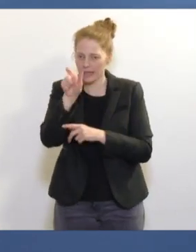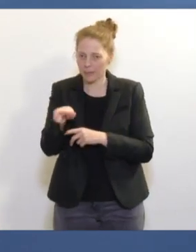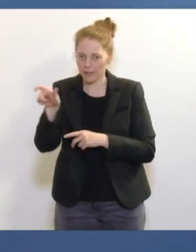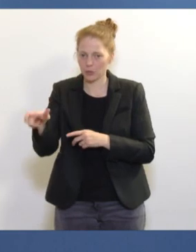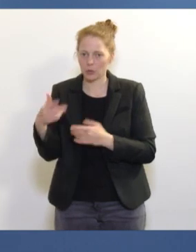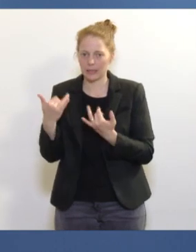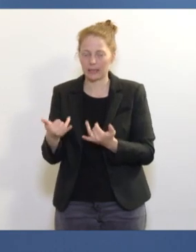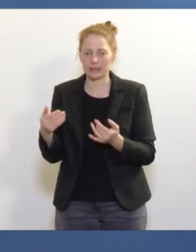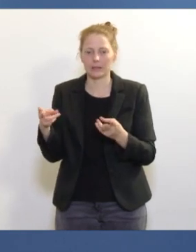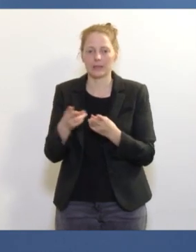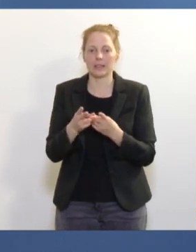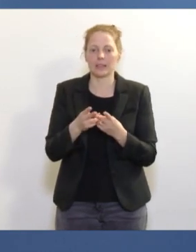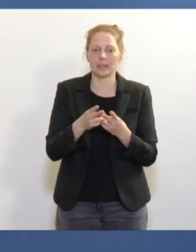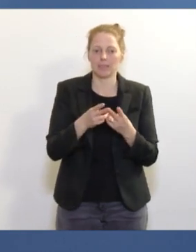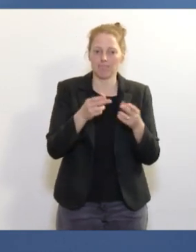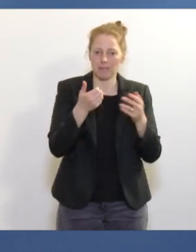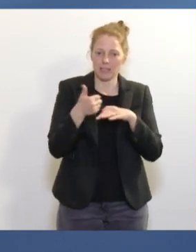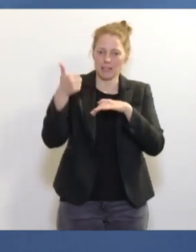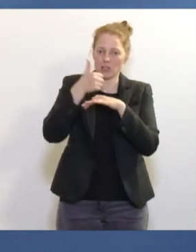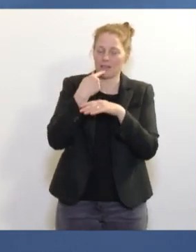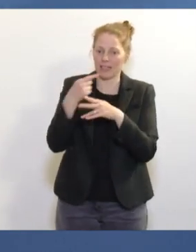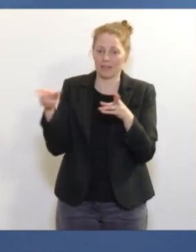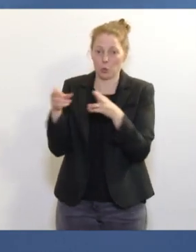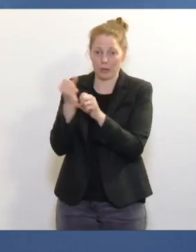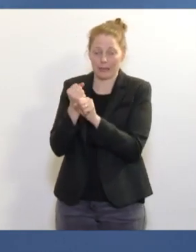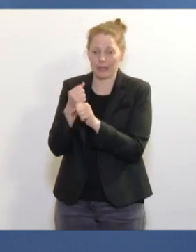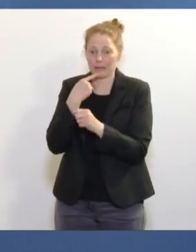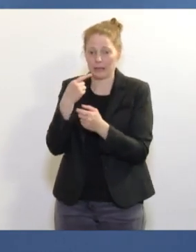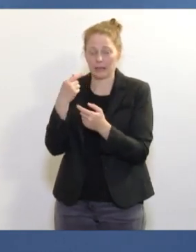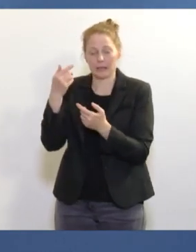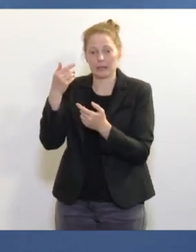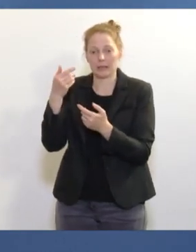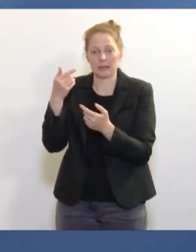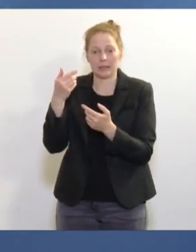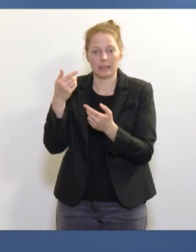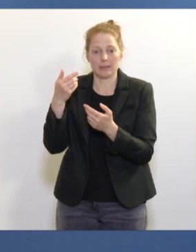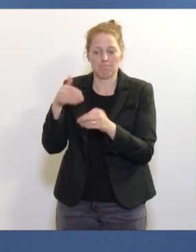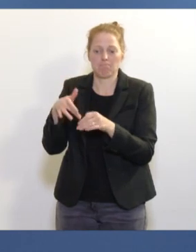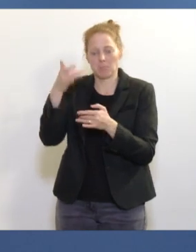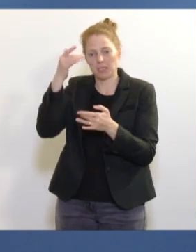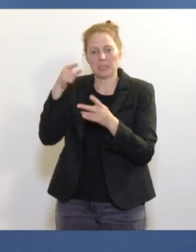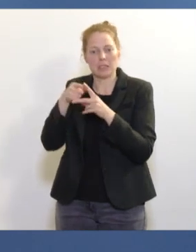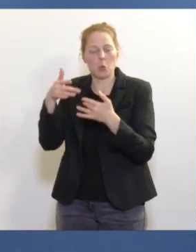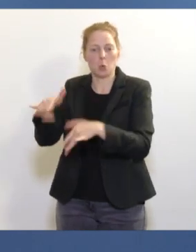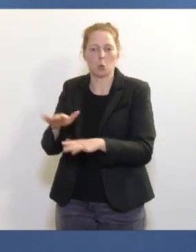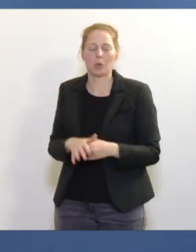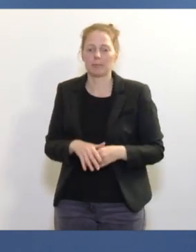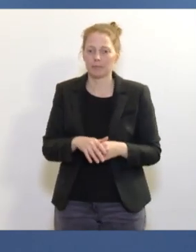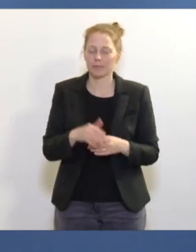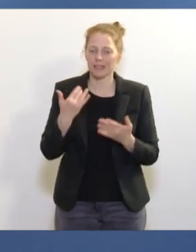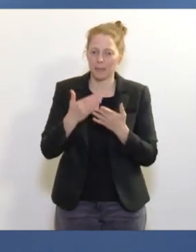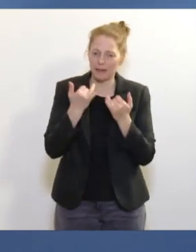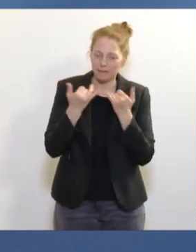se séparer de collaborateurs. Quels moyens, en temps de crise sanitaire, le gouvernement a mis en place